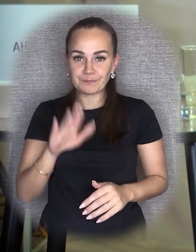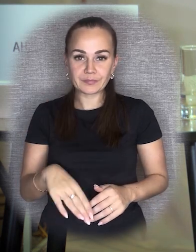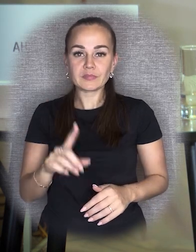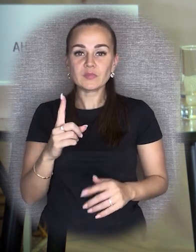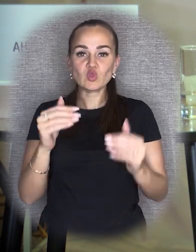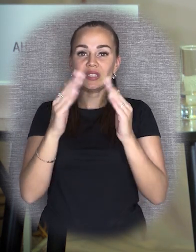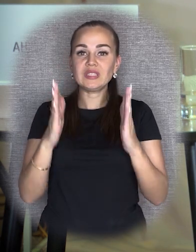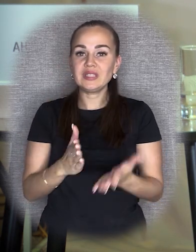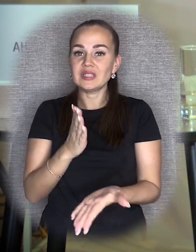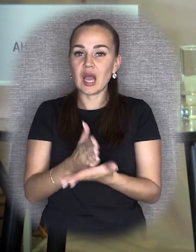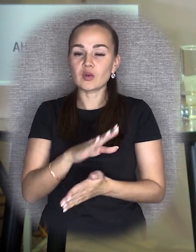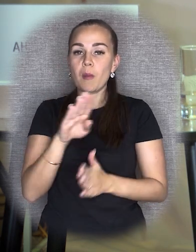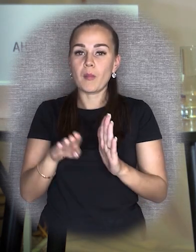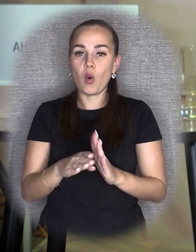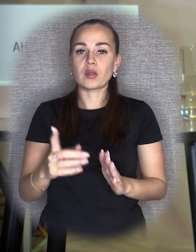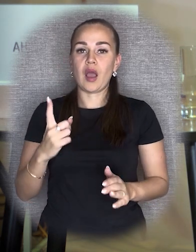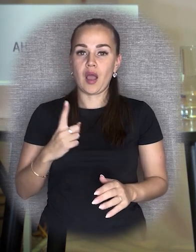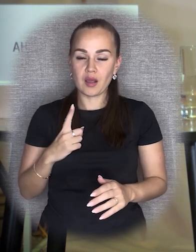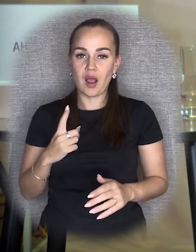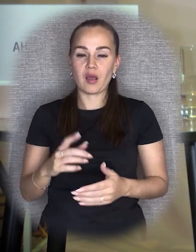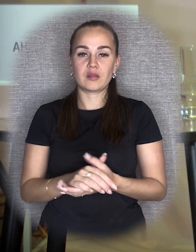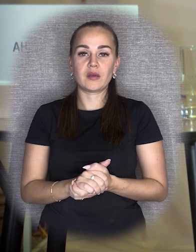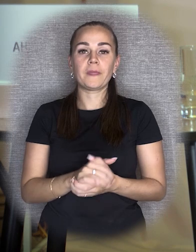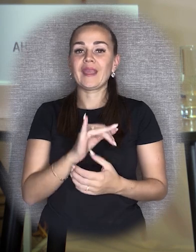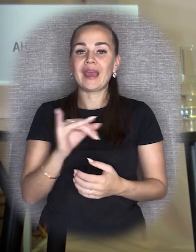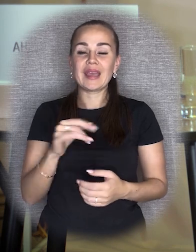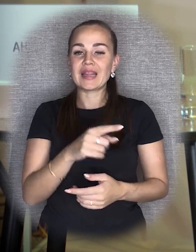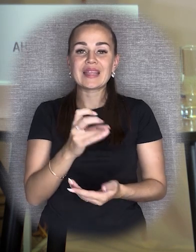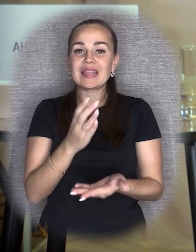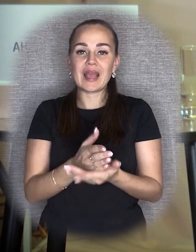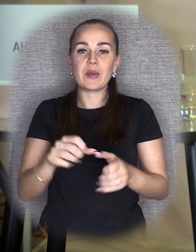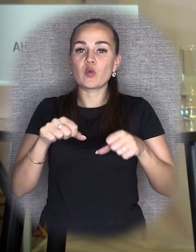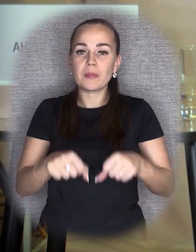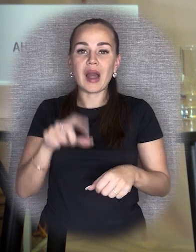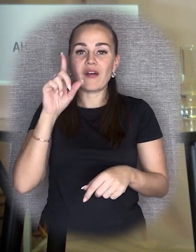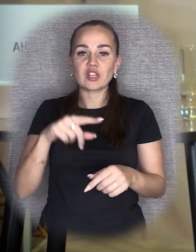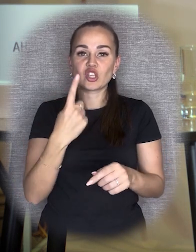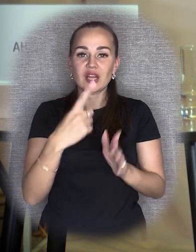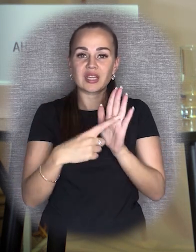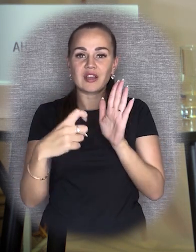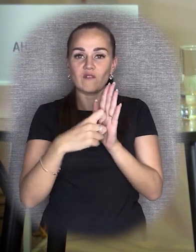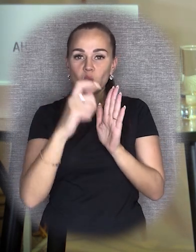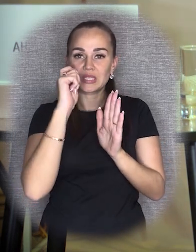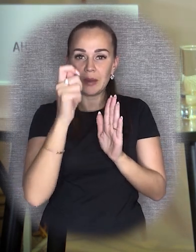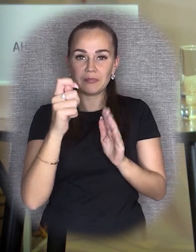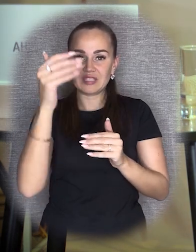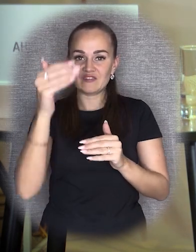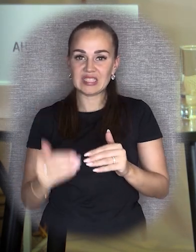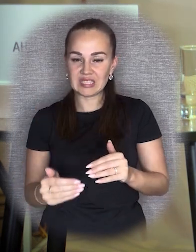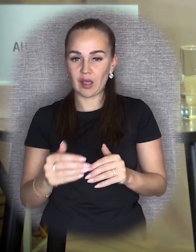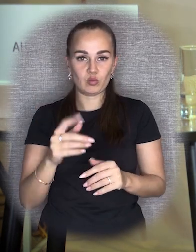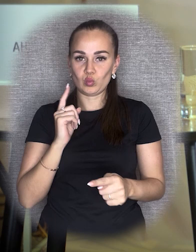что здание находится под охраной ГИОП. Мы не имеем права даже гвоздя забить в